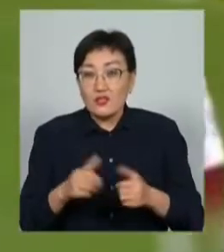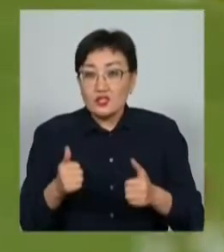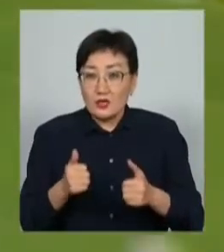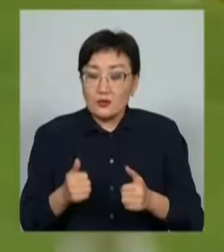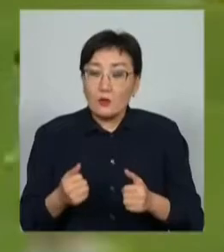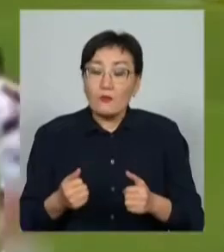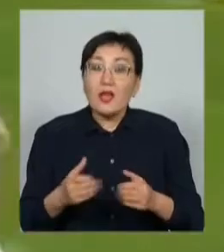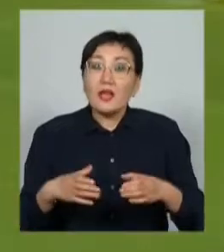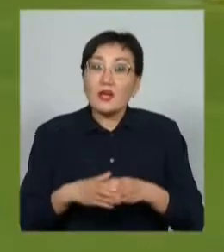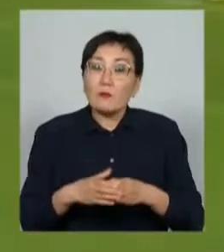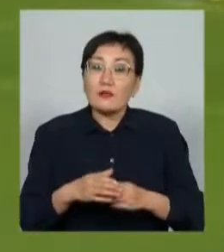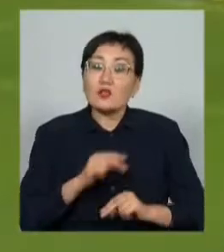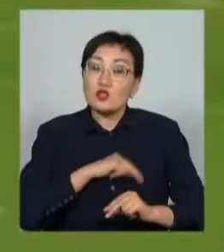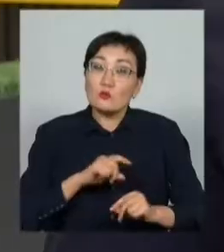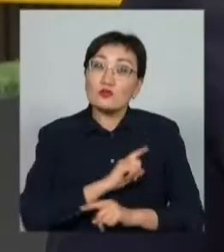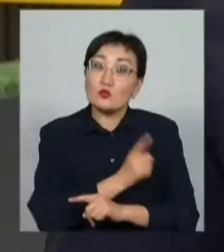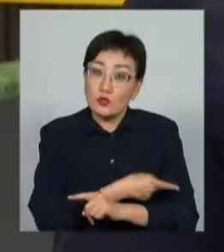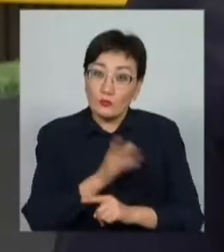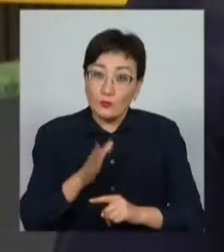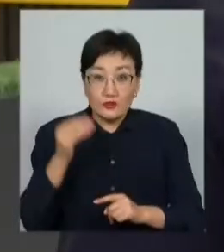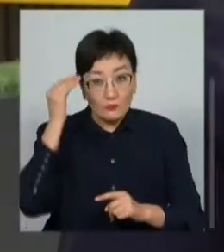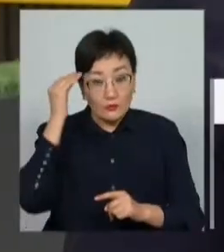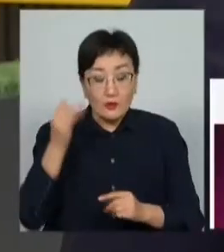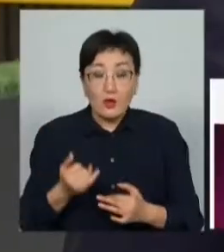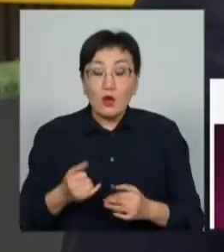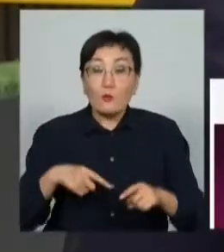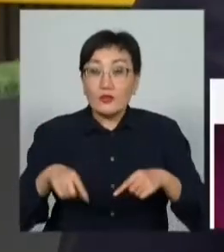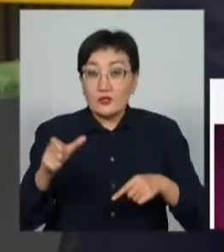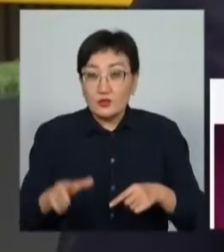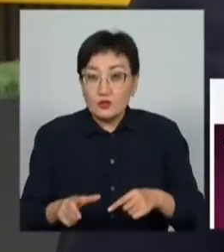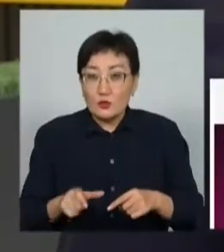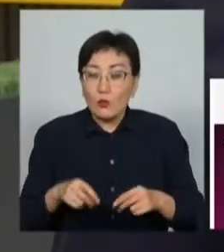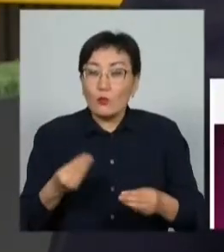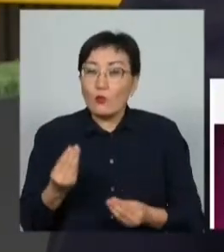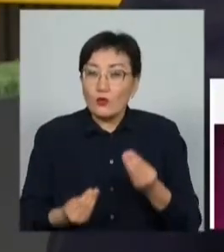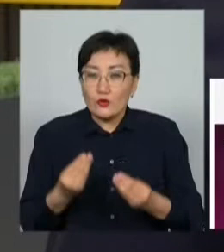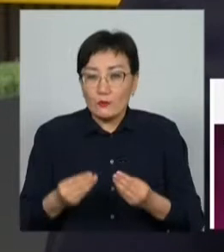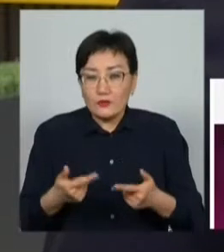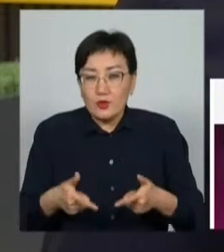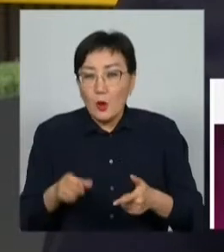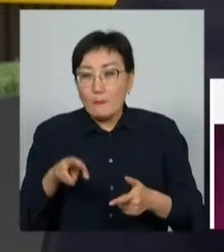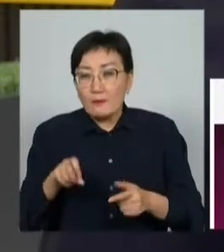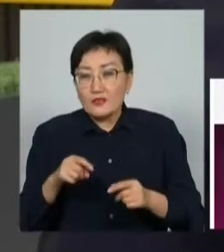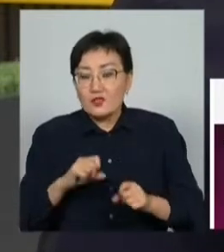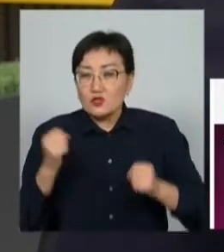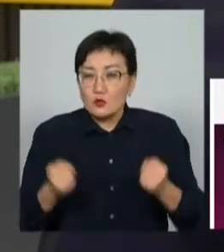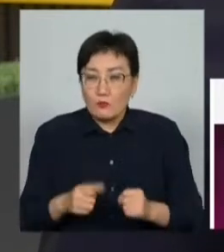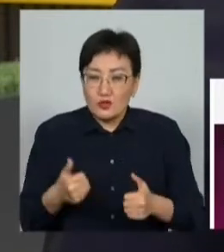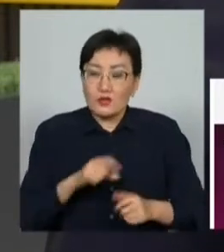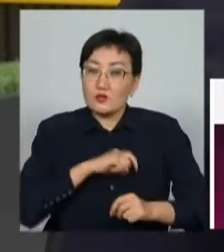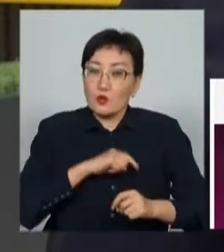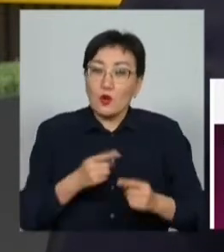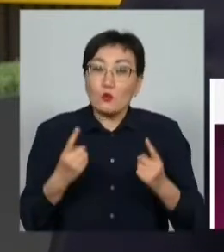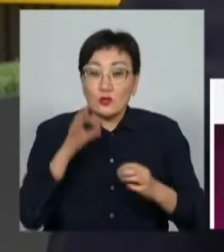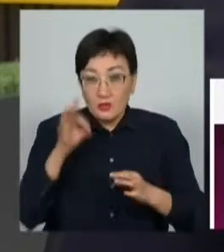үйлесіп команданы күшейте түседі деген пікірде. Ойыншының ойнау мәнері өте жақсы. Мамбада жылдамдықтан бөлек тамаша мінезбен үлкен